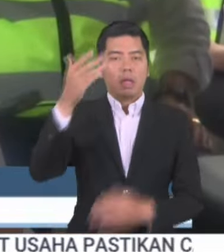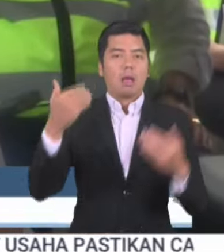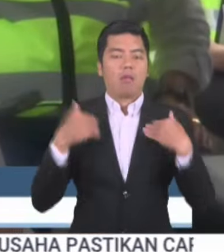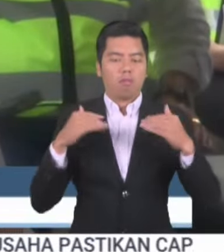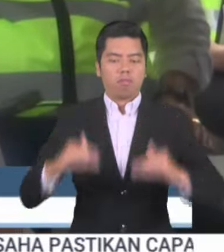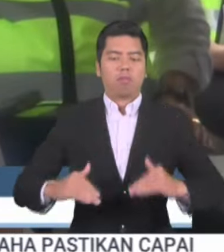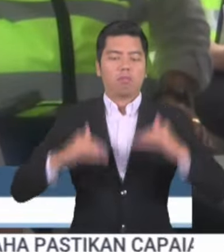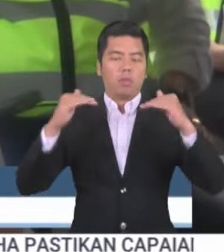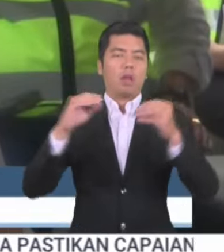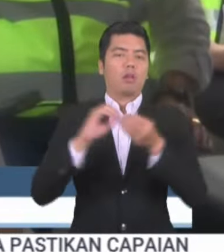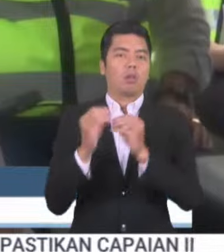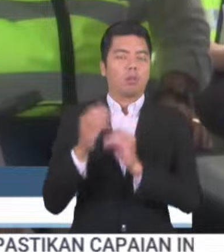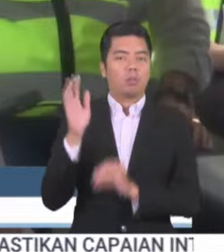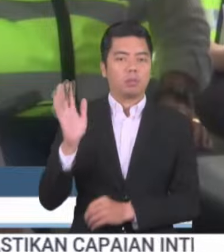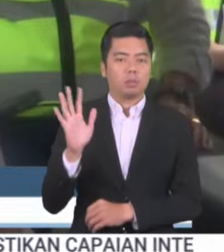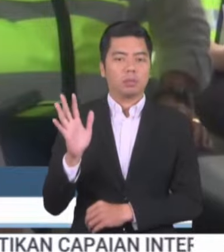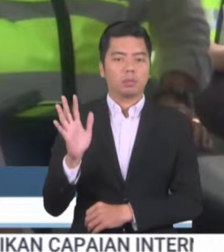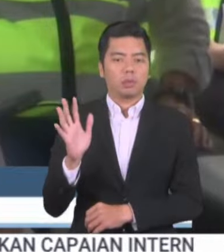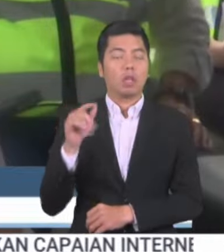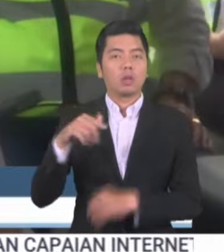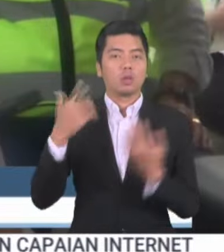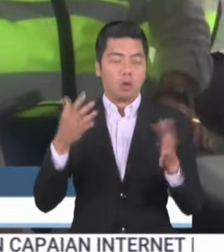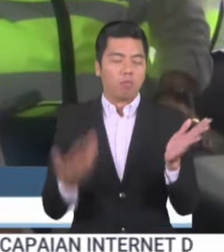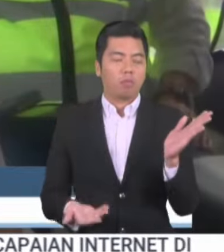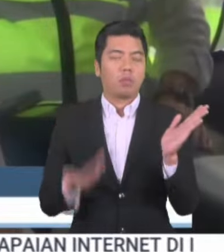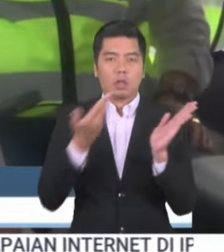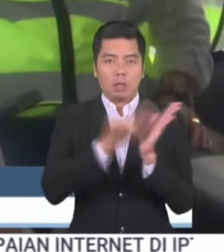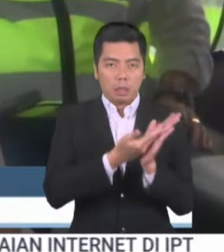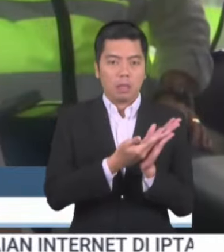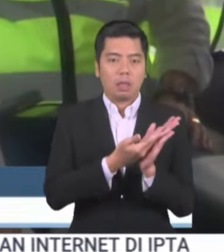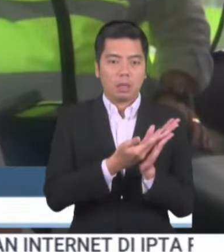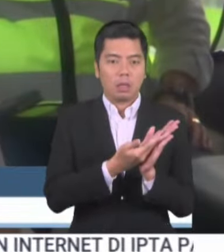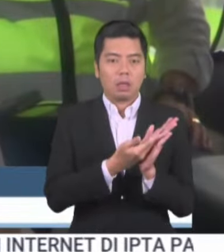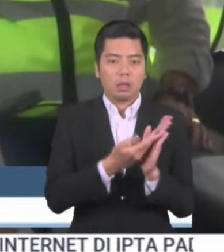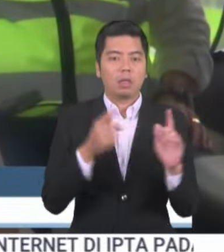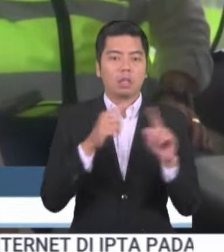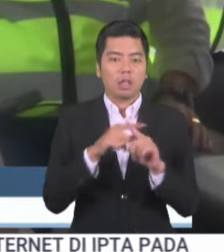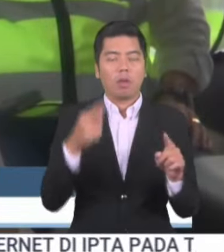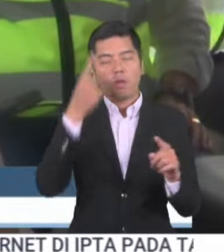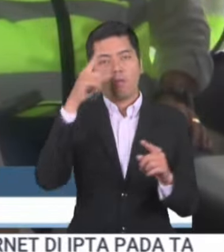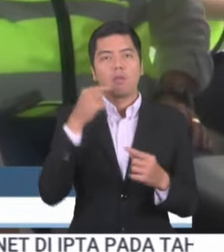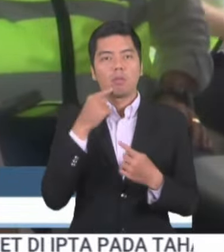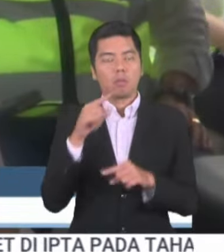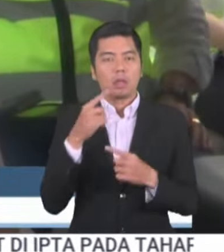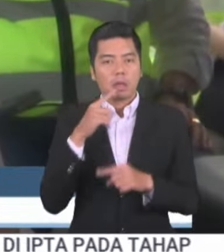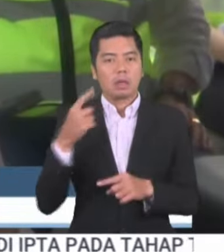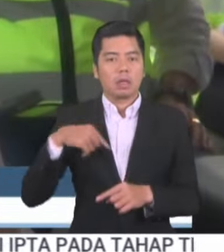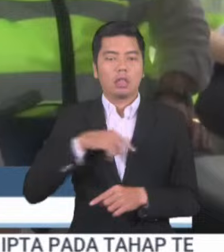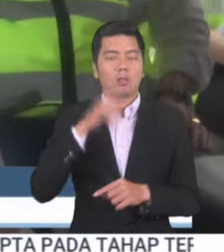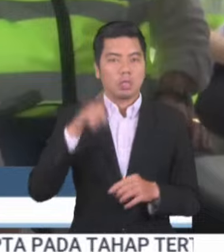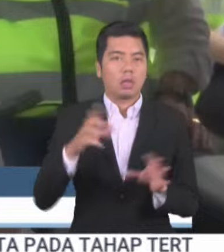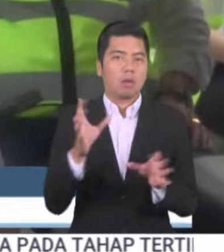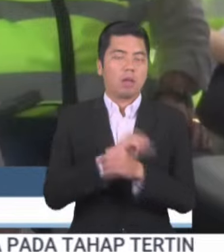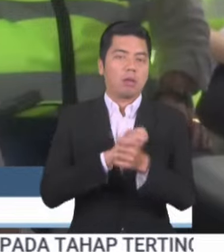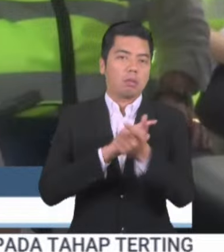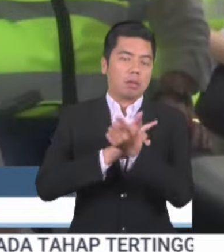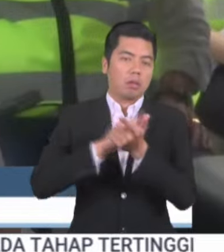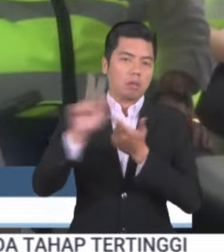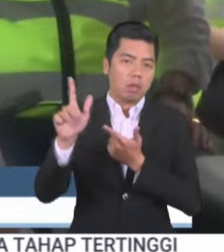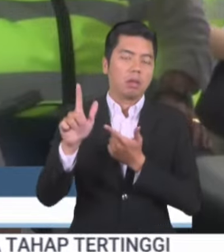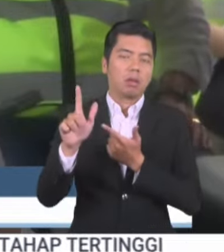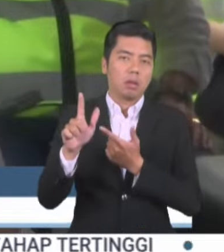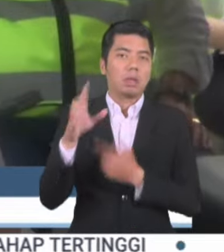Fasa kelima ini sudah dikemukakan, tapi untuk rolling plan yang kelima ini kita tidak mendapat lulusan